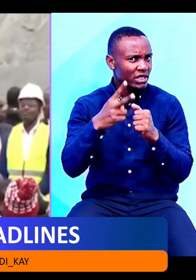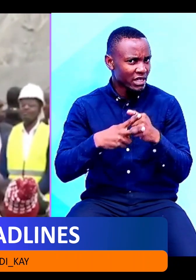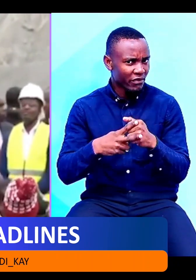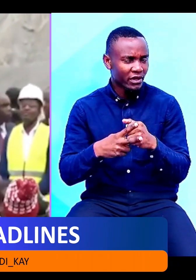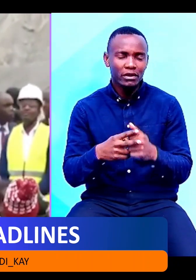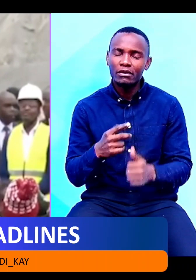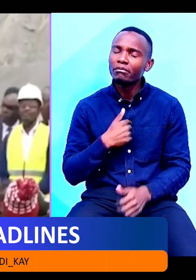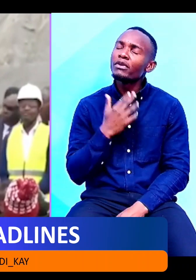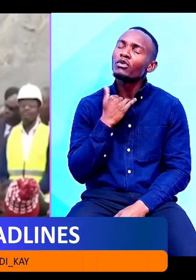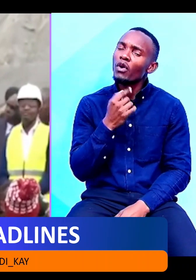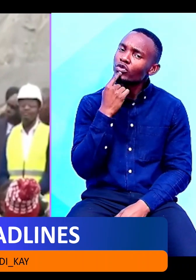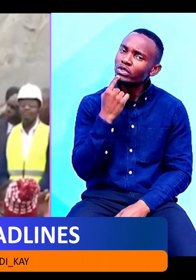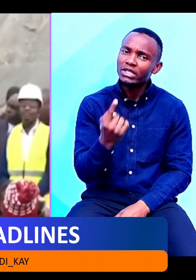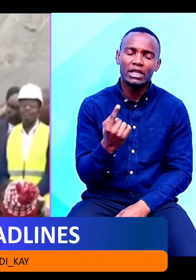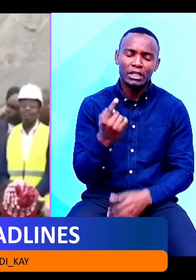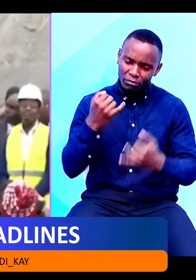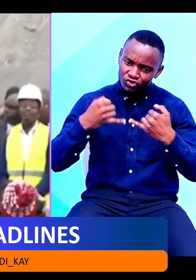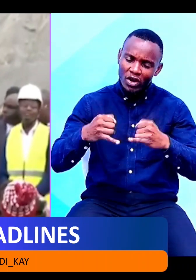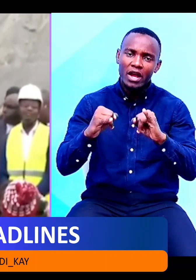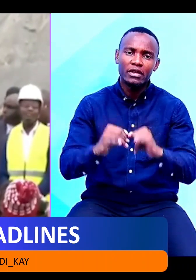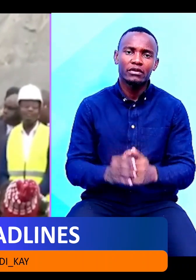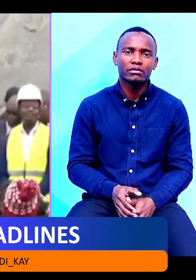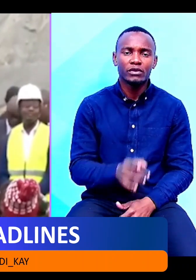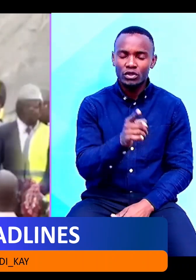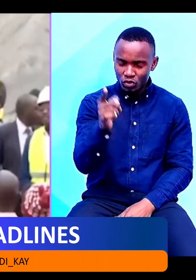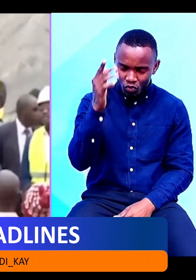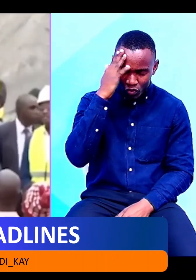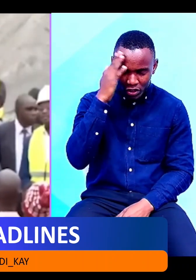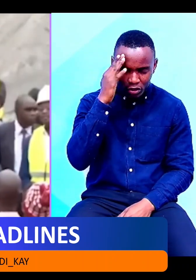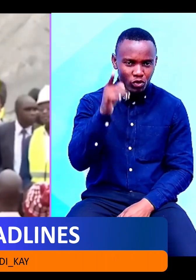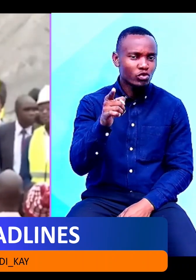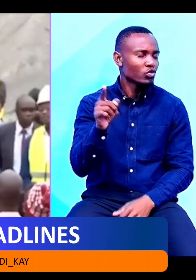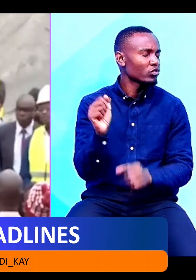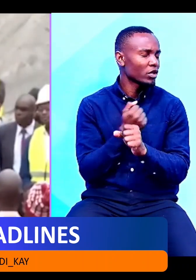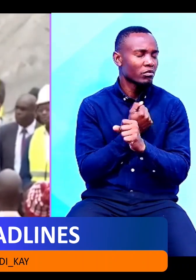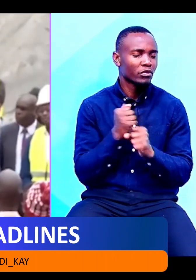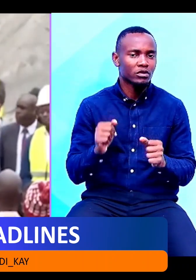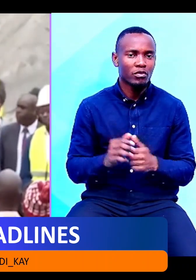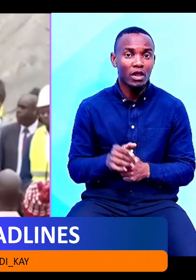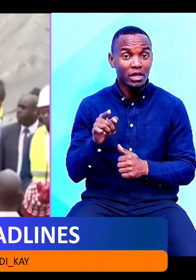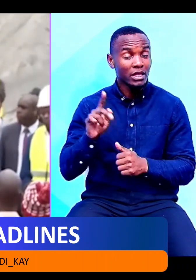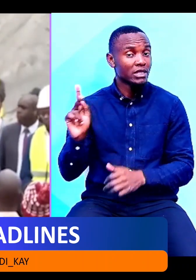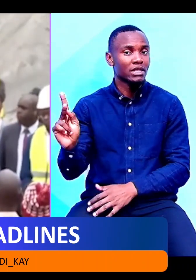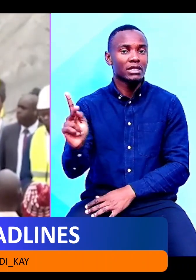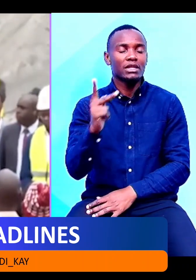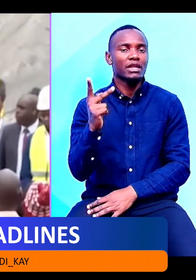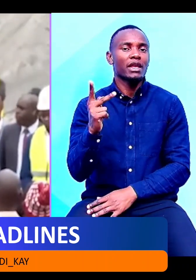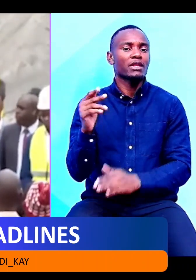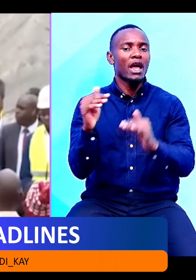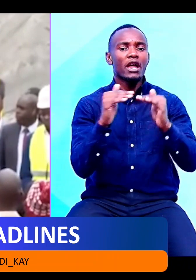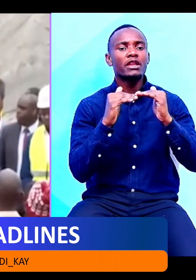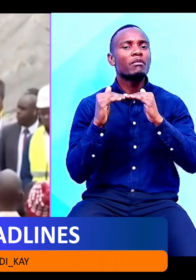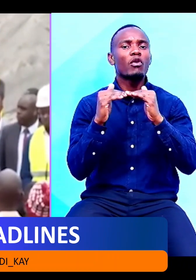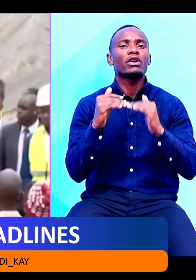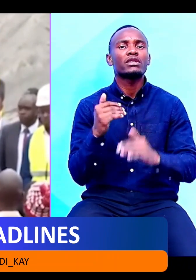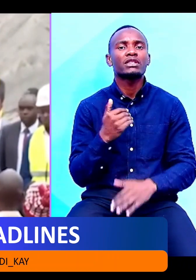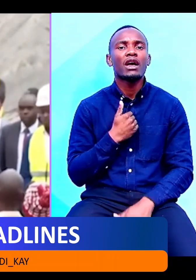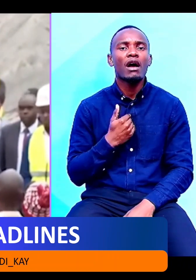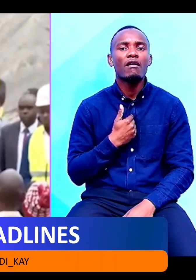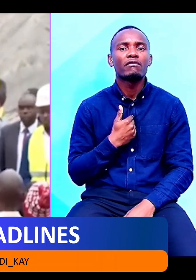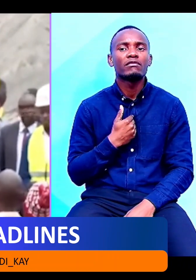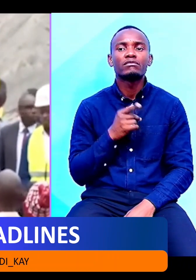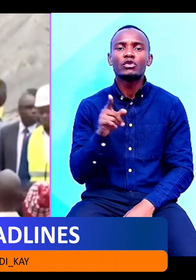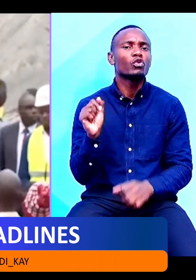niwaambie wajaribu. Watajua hawajui. Kenya ni nchi ya demokrasia. Hamuwezi kutuambia